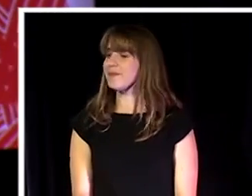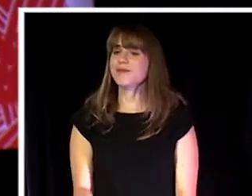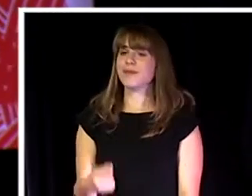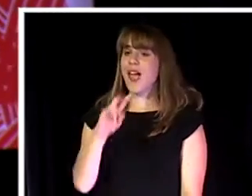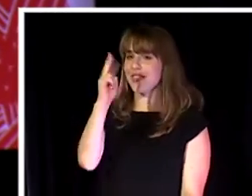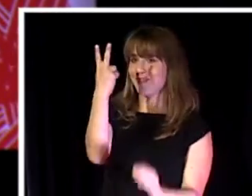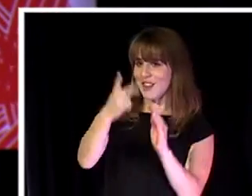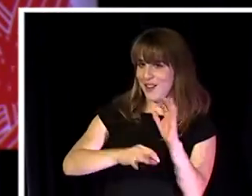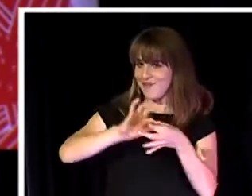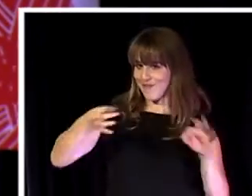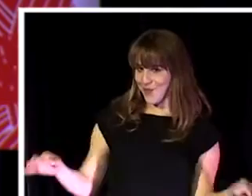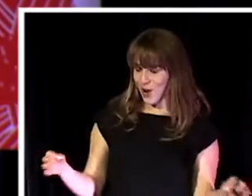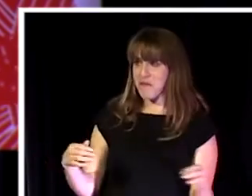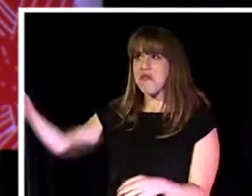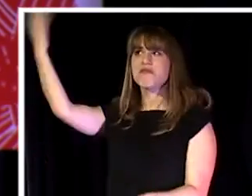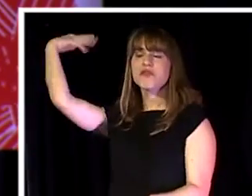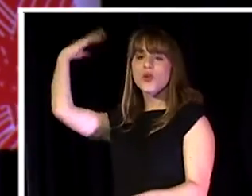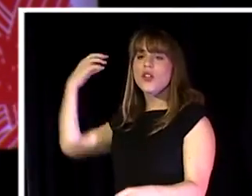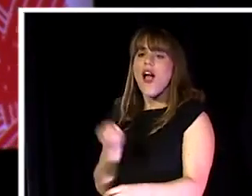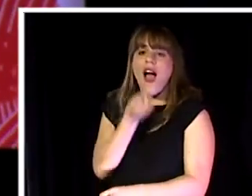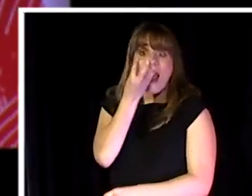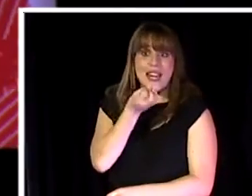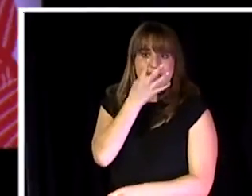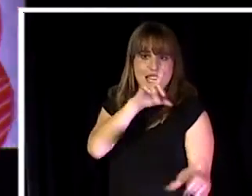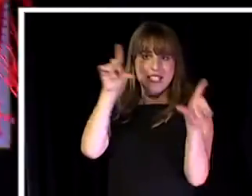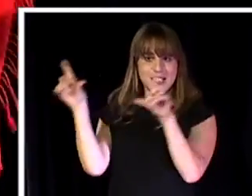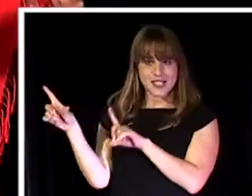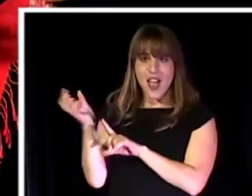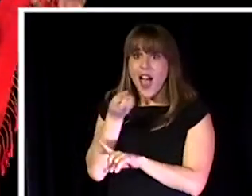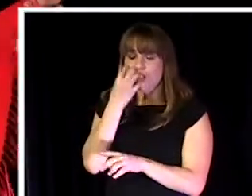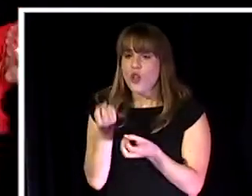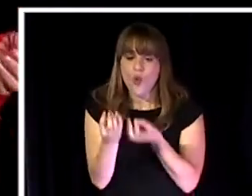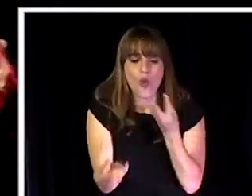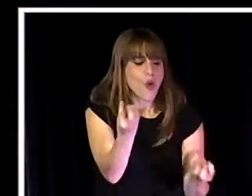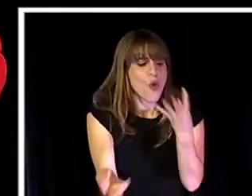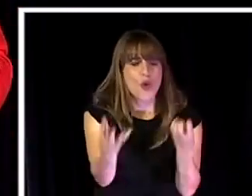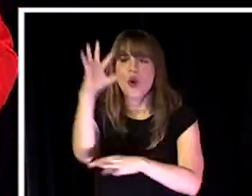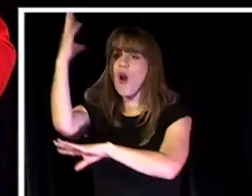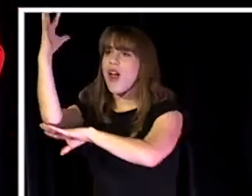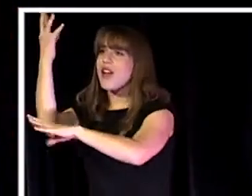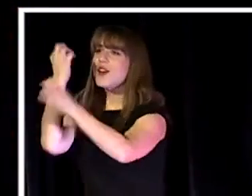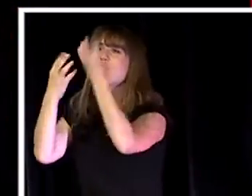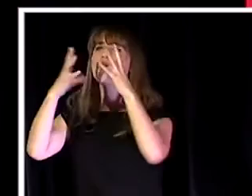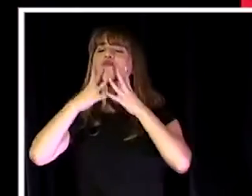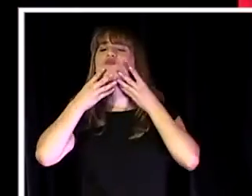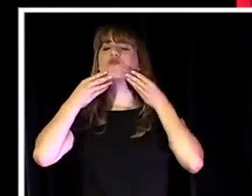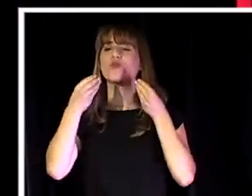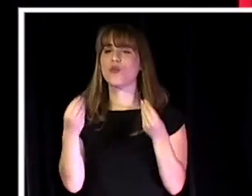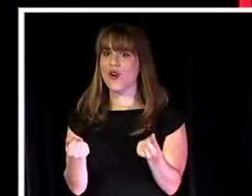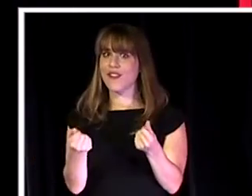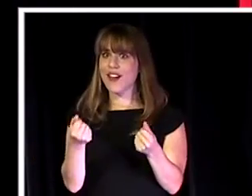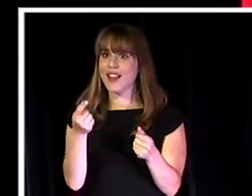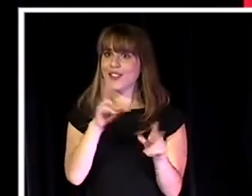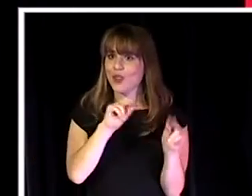Κάποτε ήταν άνοιξη. Και στην άνοιξη, σαν όλα τα λουλούδια και τα δέντρα ανθίζουν και ομορφαίνουν,